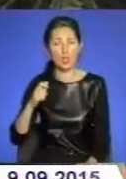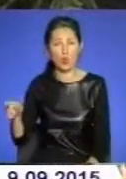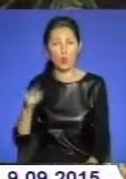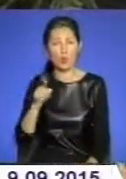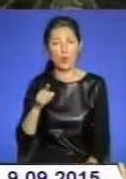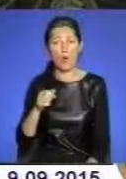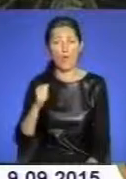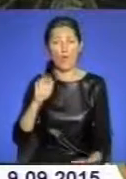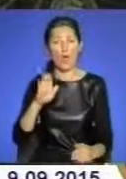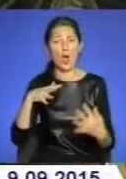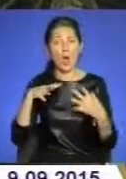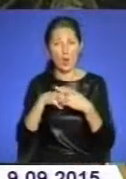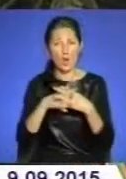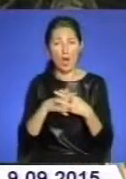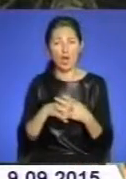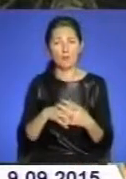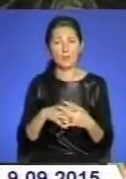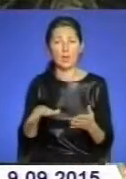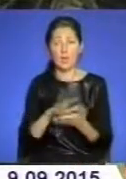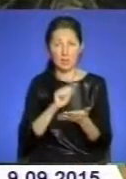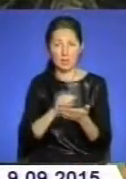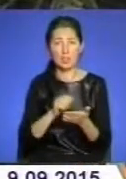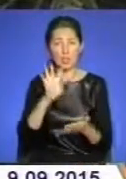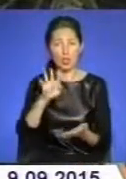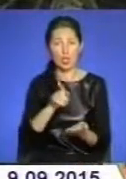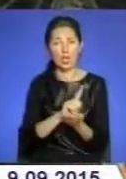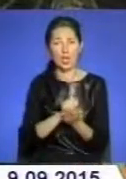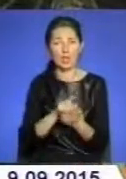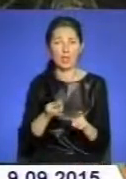в боях знищив 4 танки та 1 БМП.